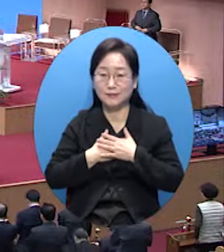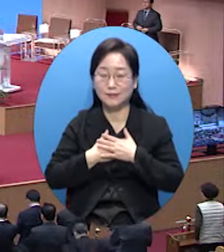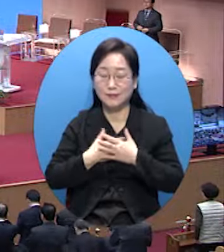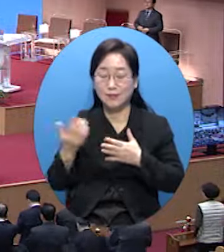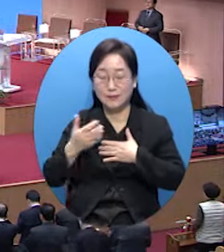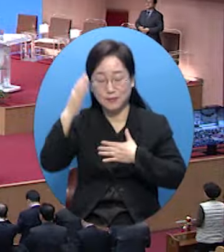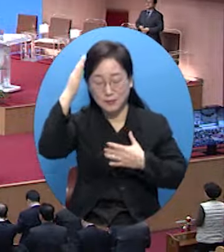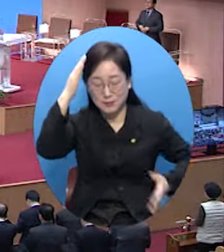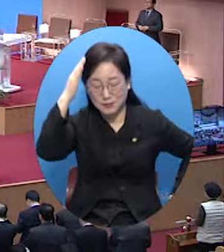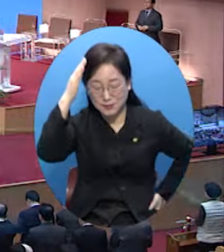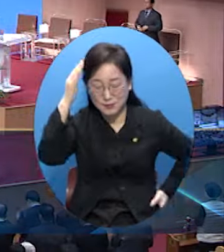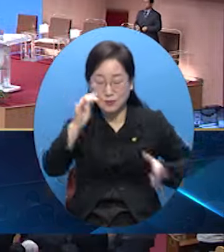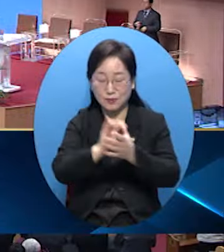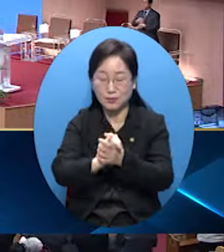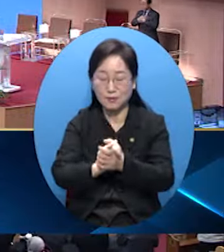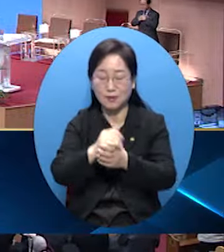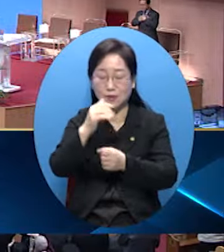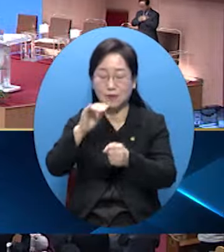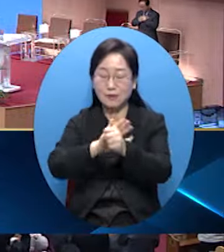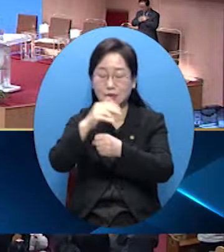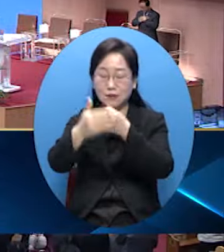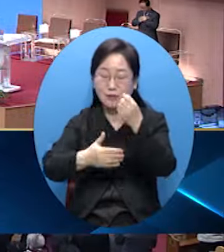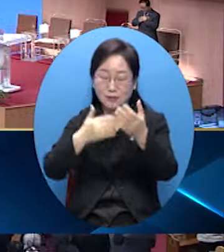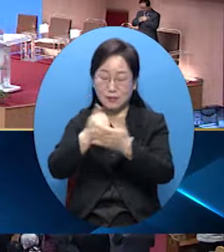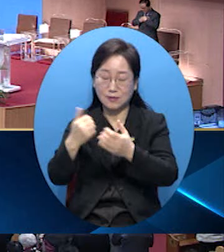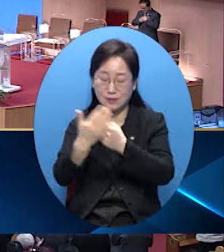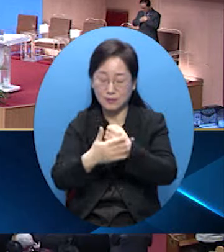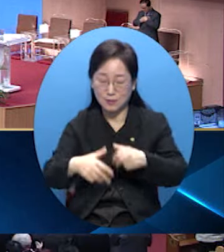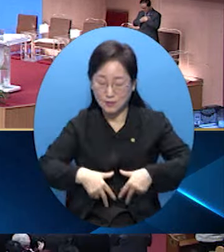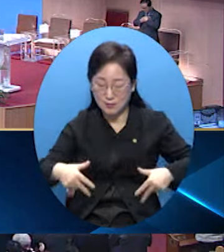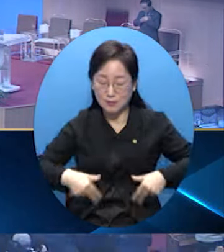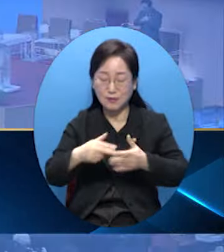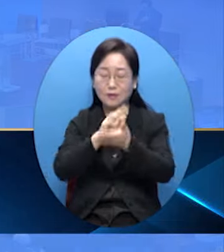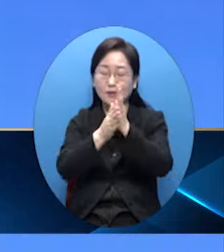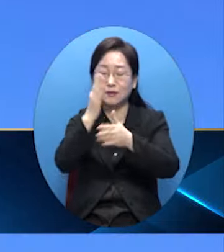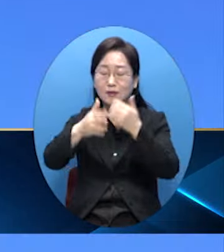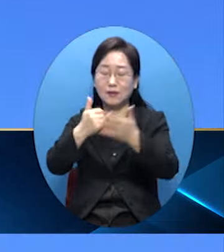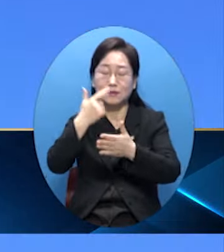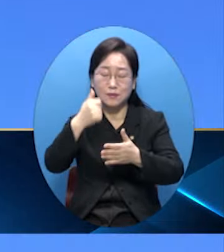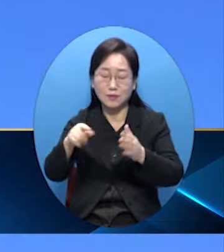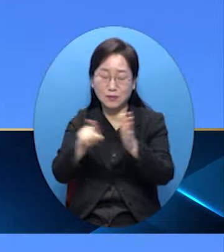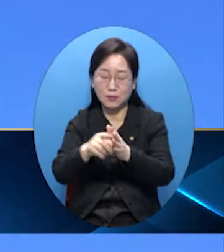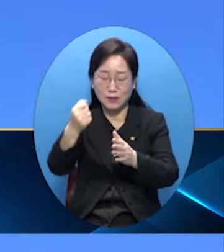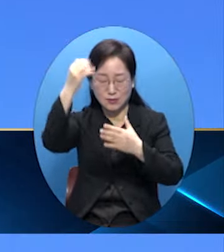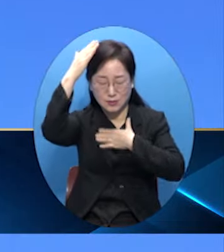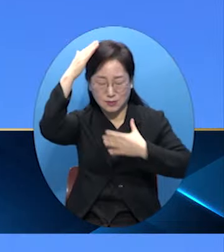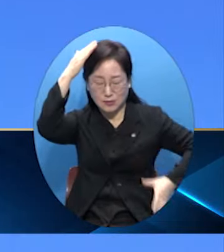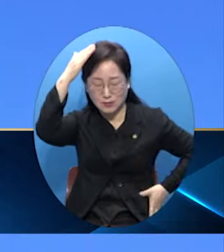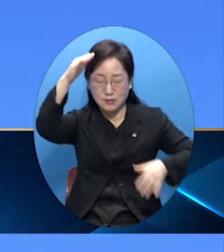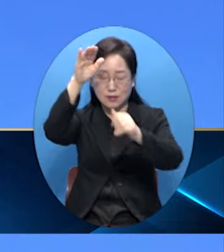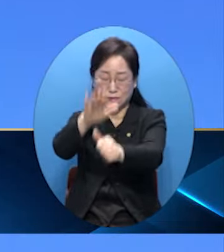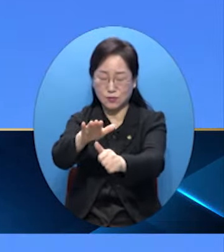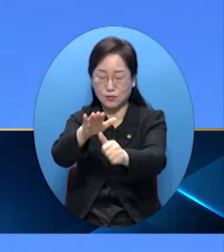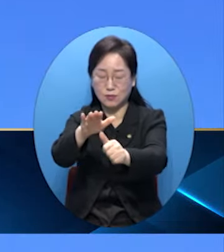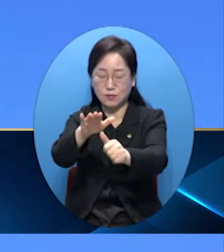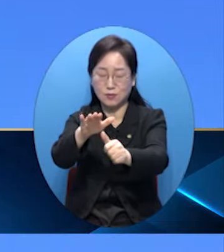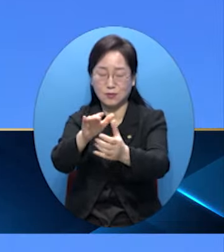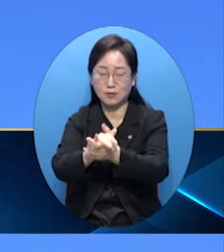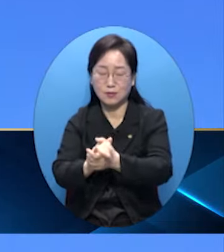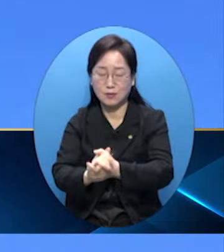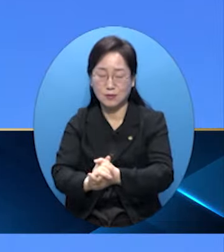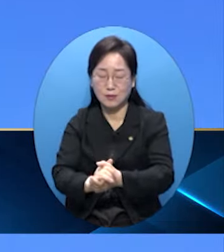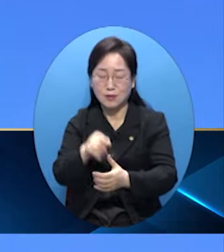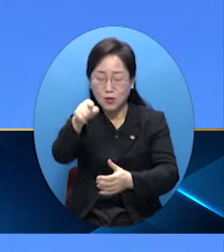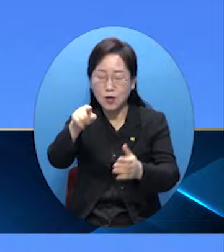아픈 자리에 손 얹고 기도합니다. 사랑과 은혜와 자비가 모나신 하나님 아버지 믿음으로 손 얹고 기도합니다. 안수하여 주시옵소서.